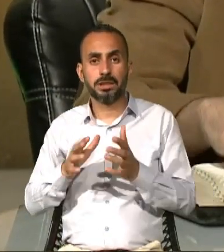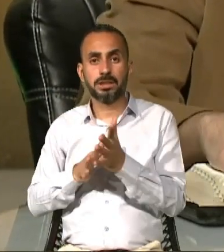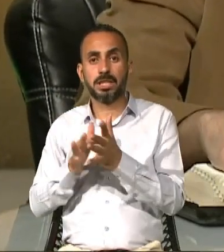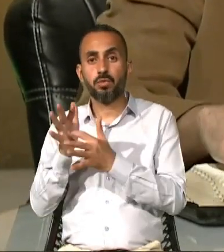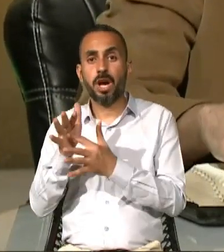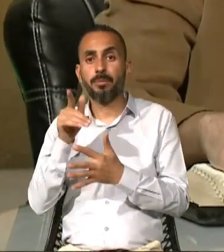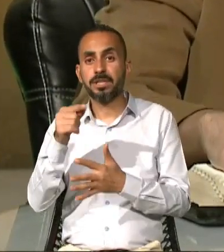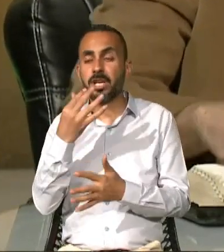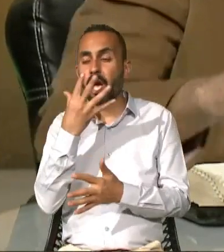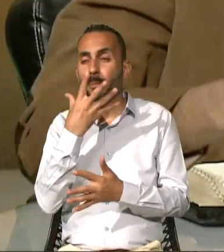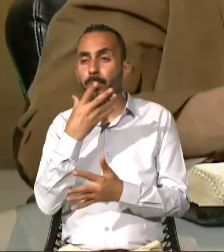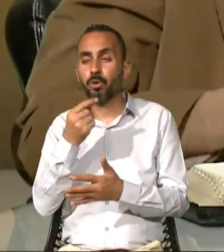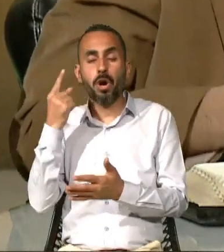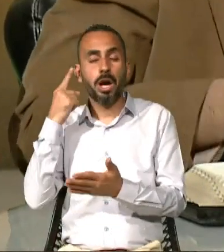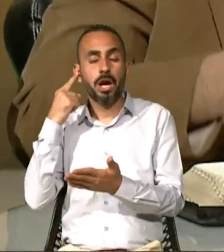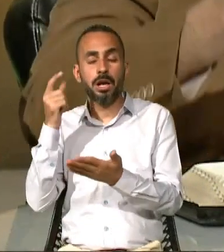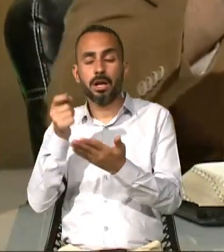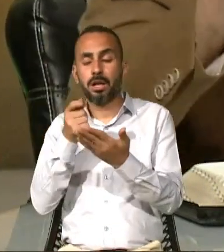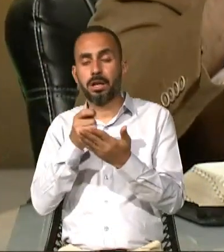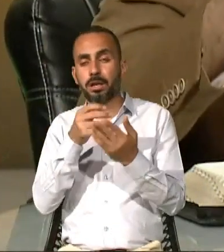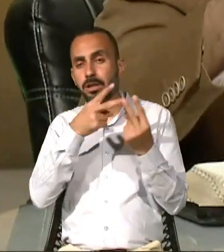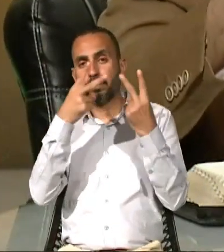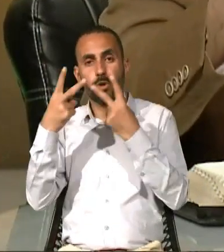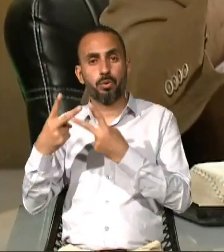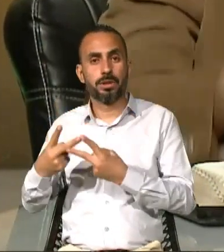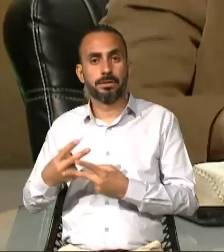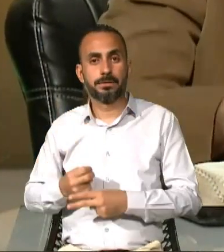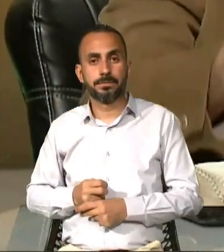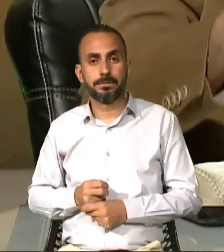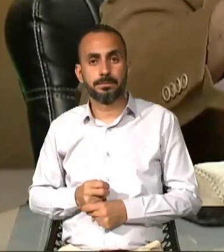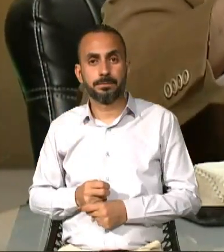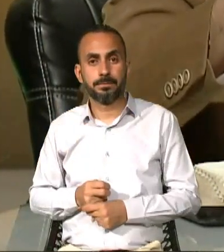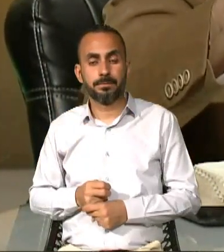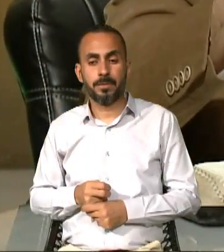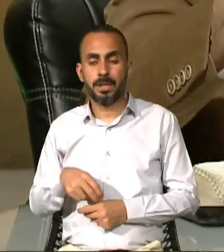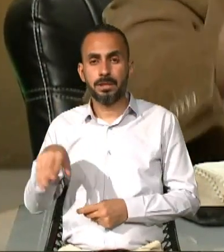ما سيحدث بالظبط. ليه؟ لان زي ما كنا بنقرا في لوقا